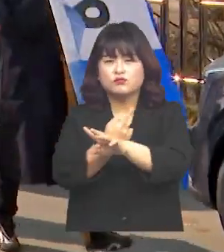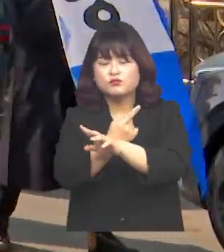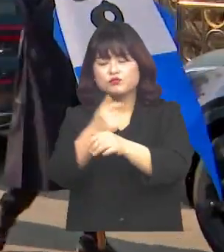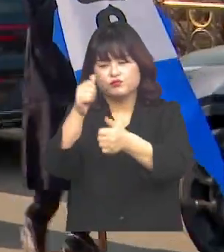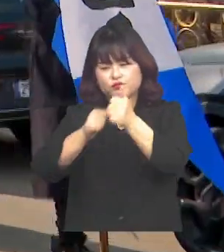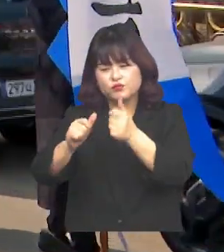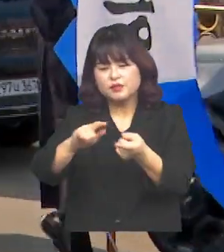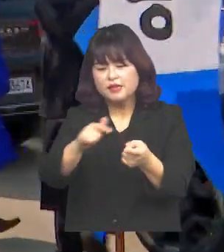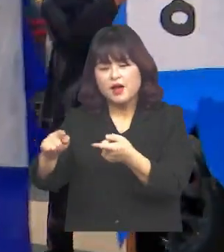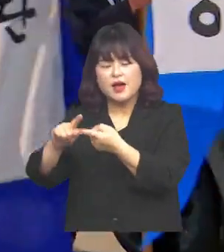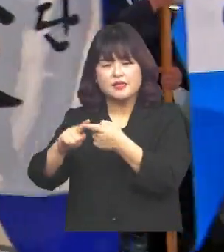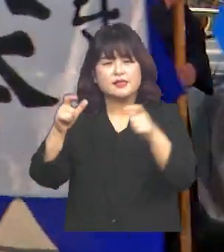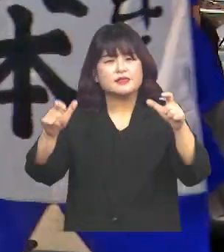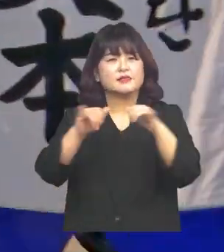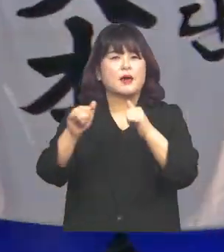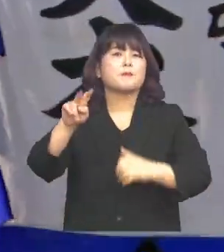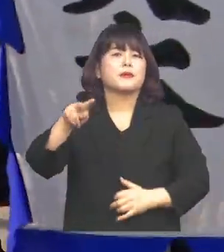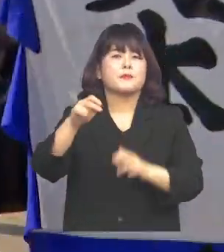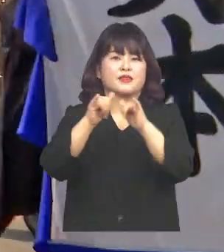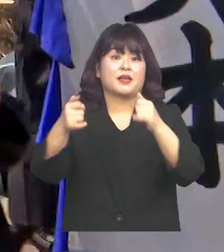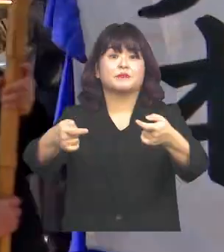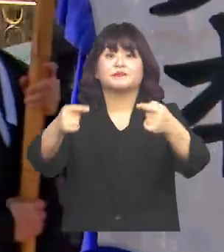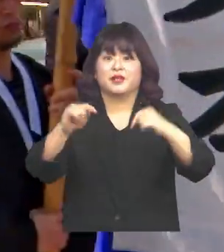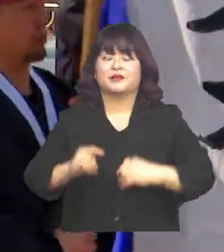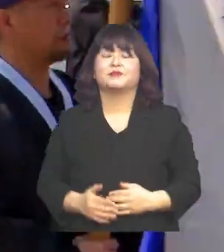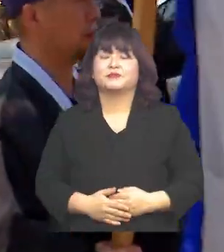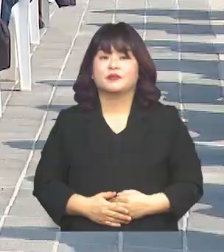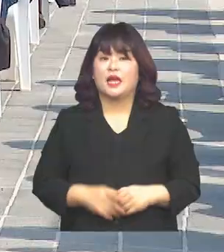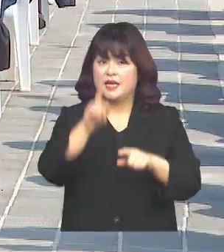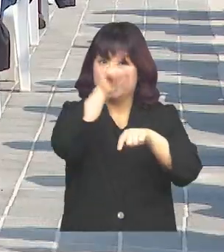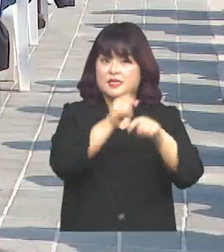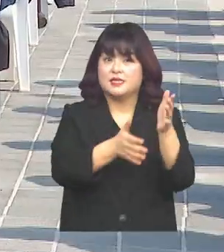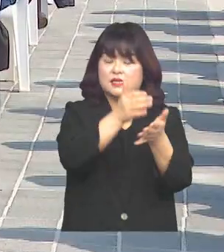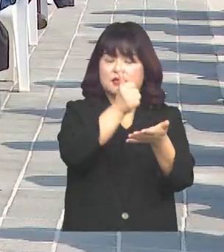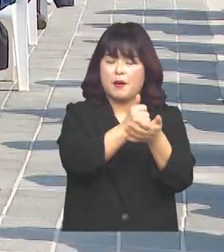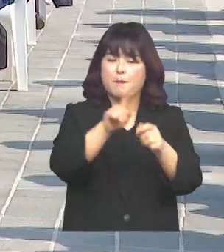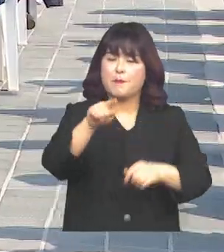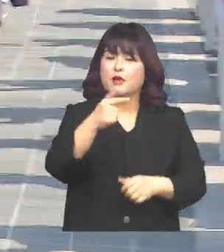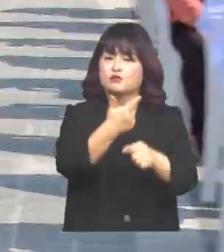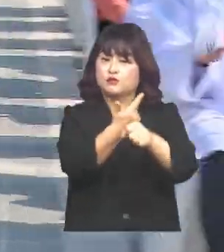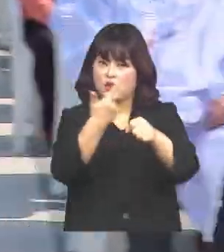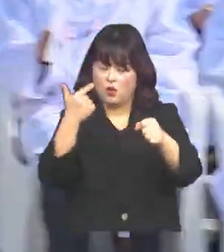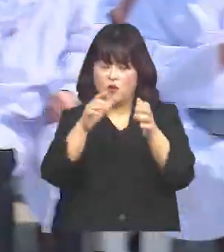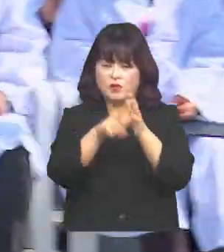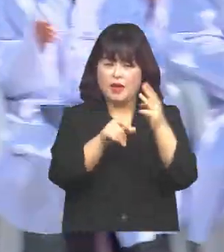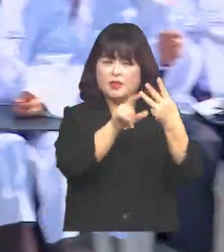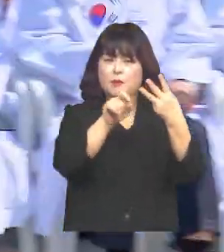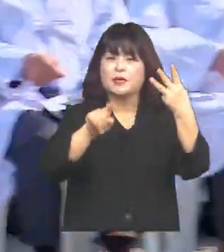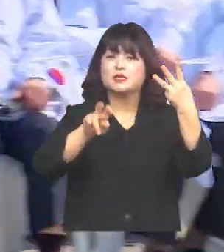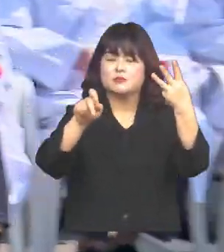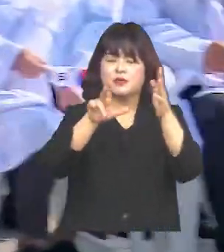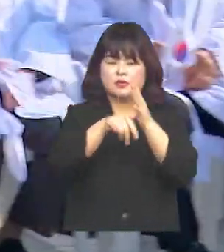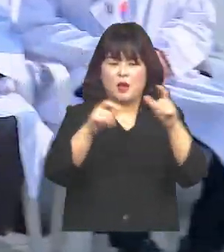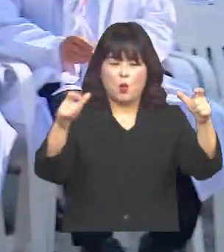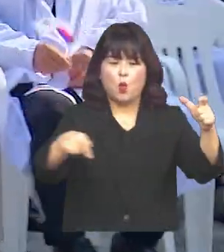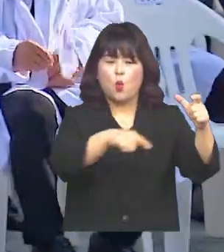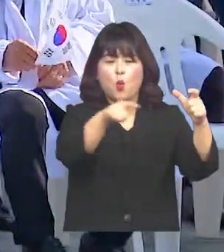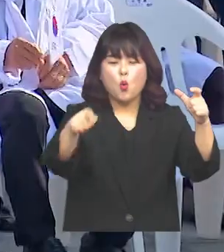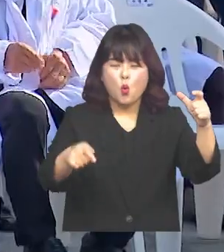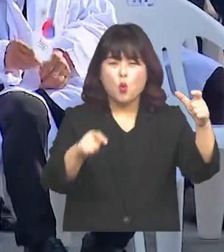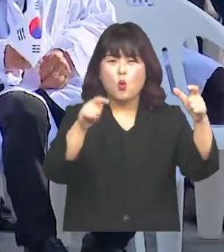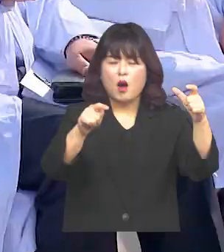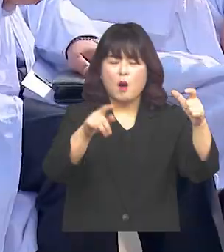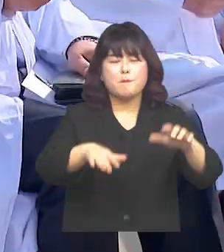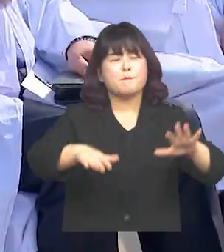독립유공자 유족과 시민 등 200여 명이 참석했습니다. 이 시장은 106년 전 3월 21일 원삼의